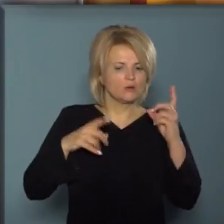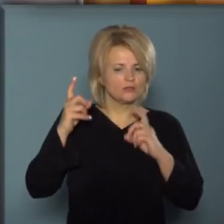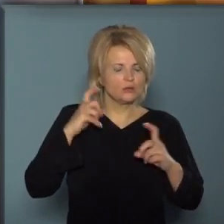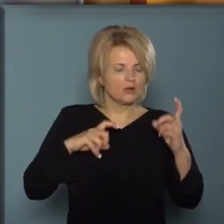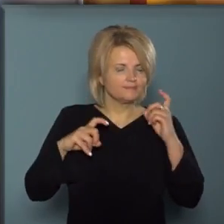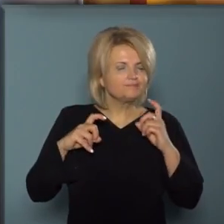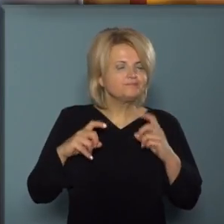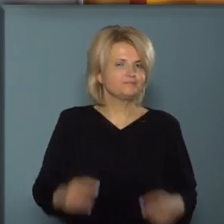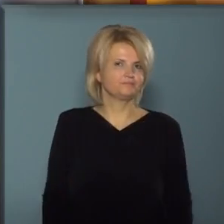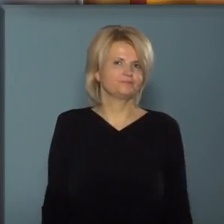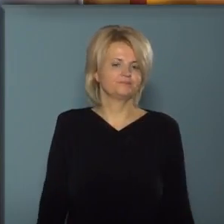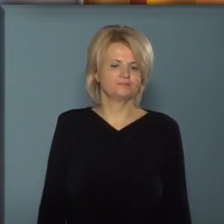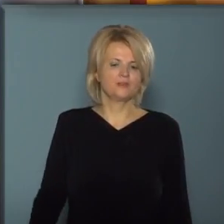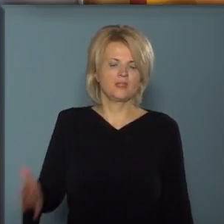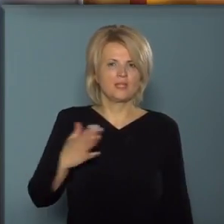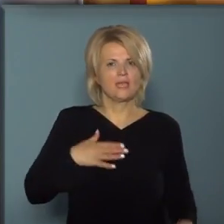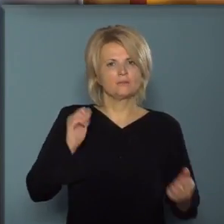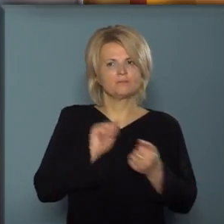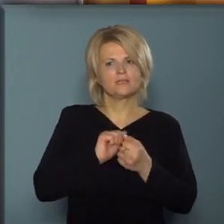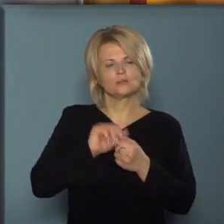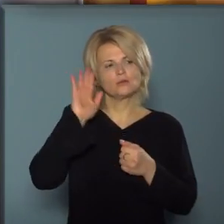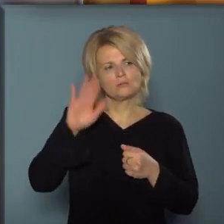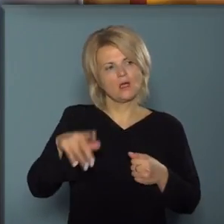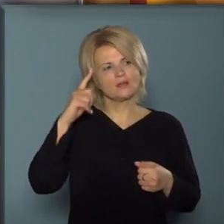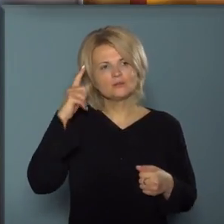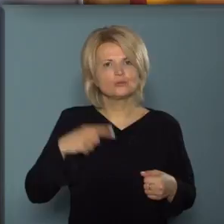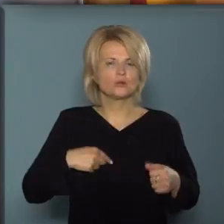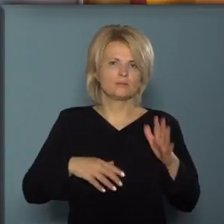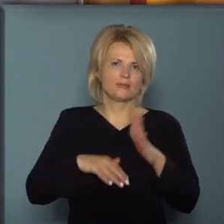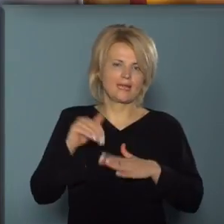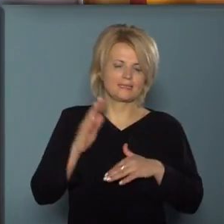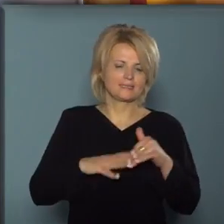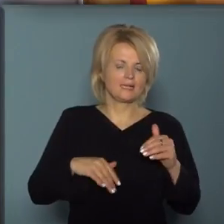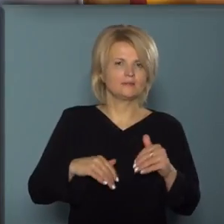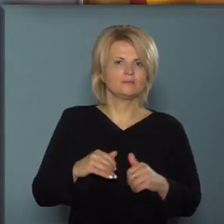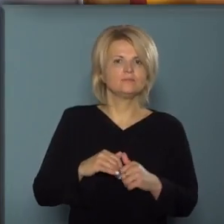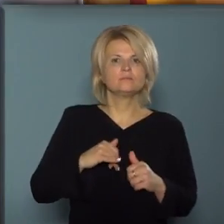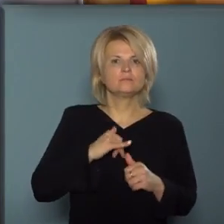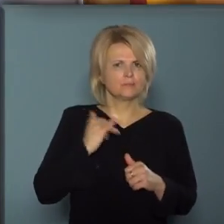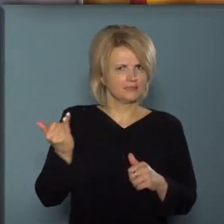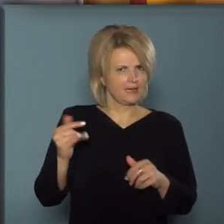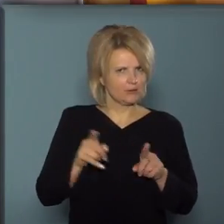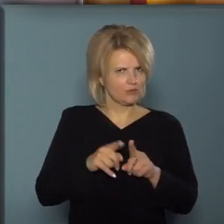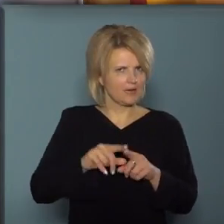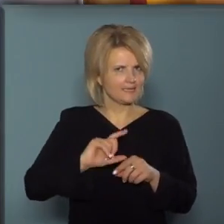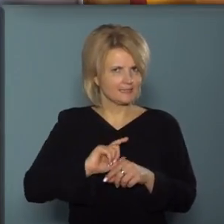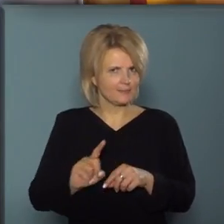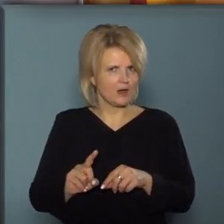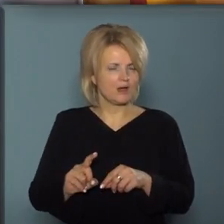fiatal gondolkodik, hogy én biztos, hogy ezt majd tudom kezelni. Tehát én, mindenki belesik ebbe a hibába általában,